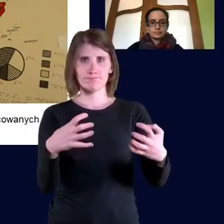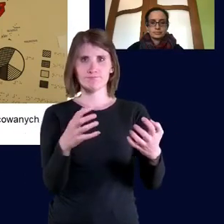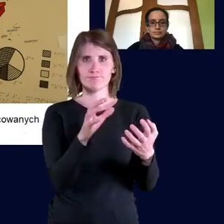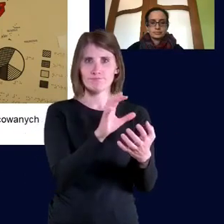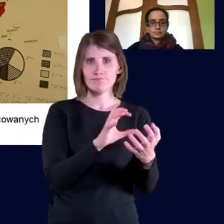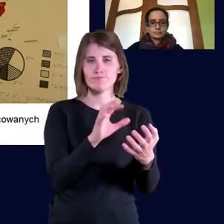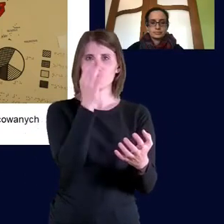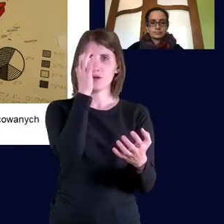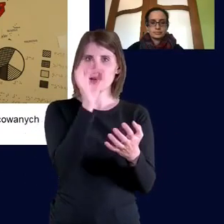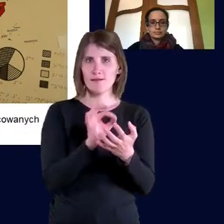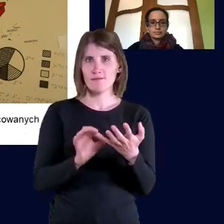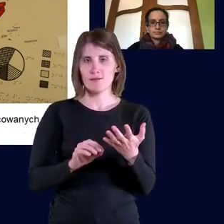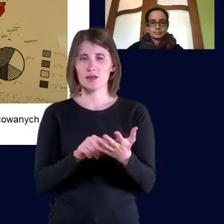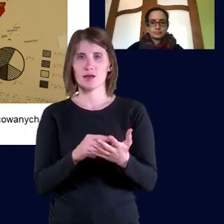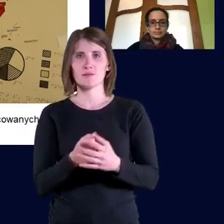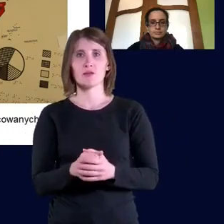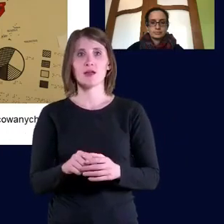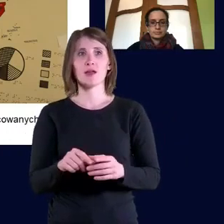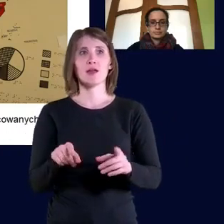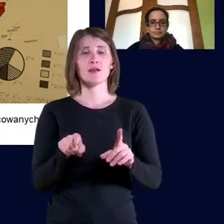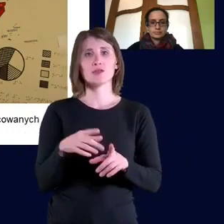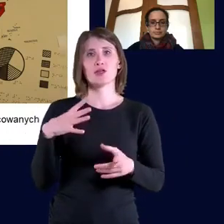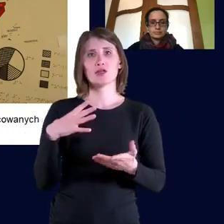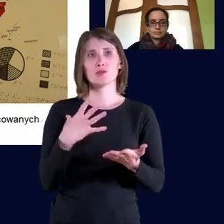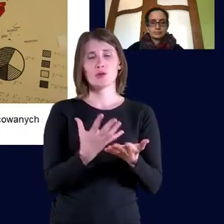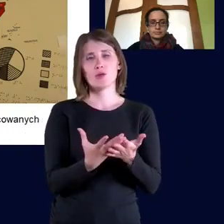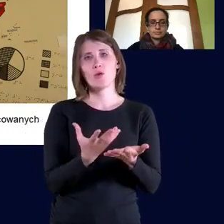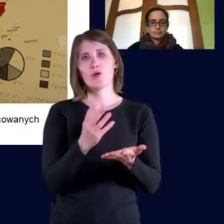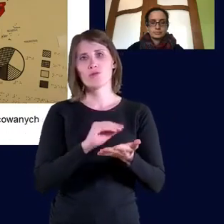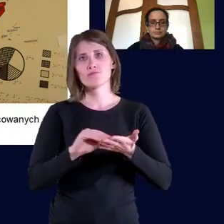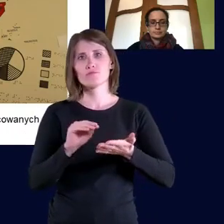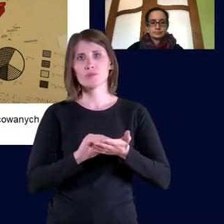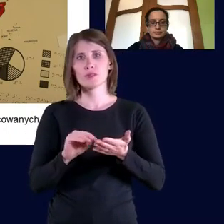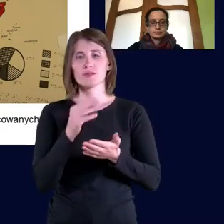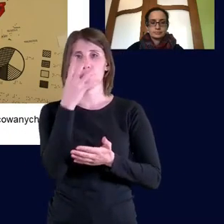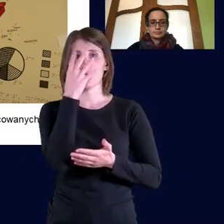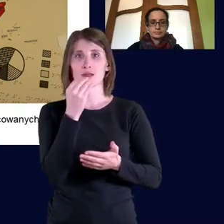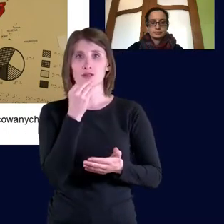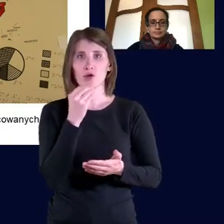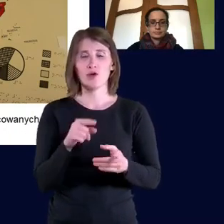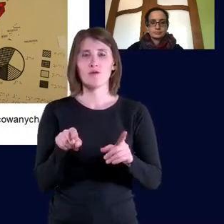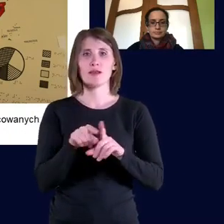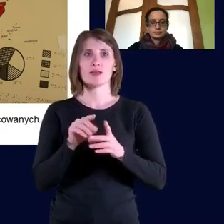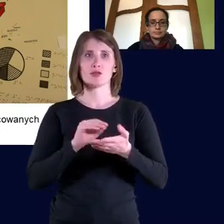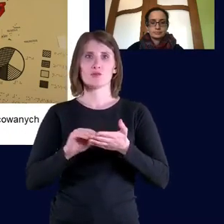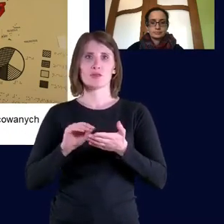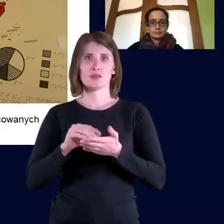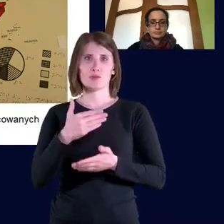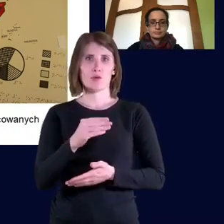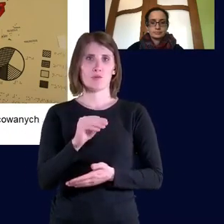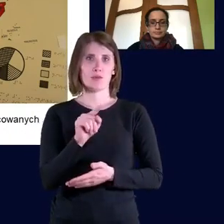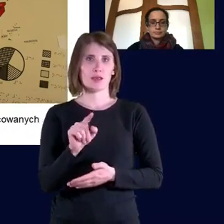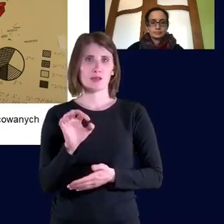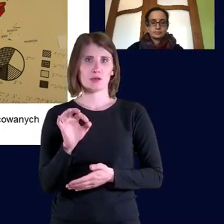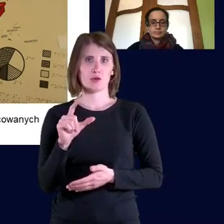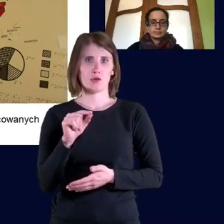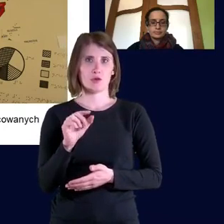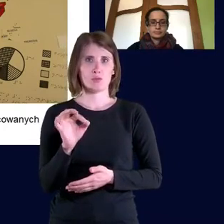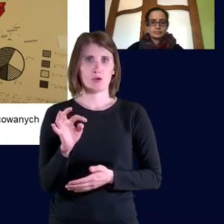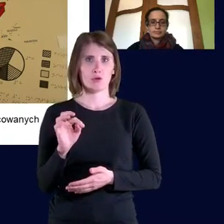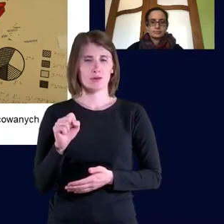zamknęliśmy się także z pismem obrazkowym z hieroglifami z pismem mezopotamskie im Także naprawdę